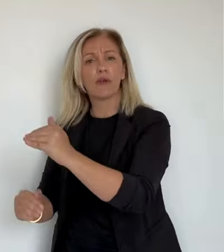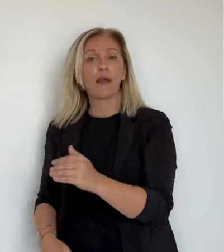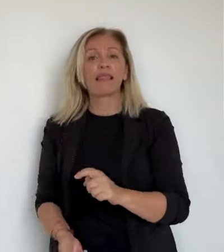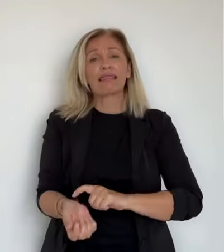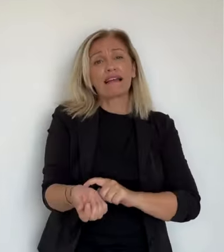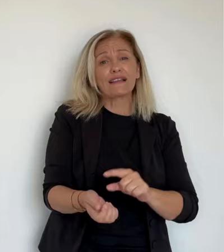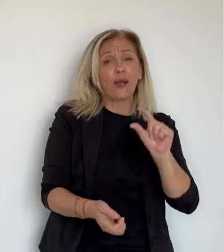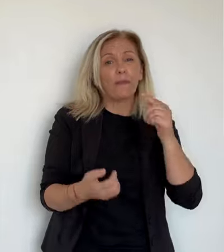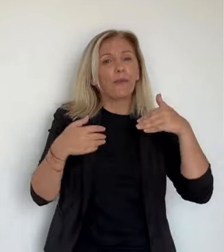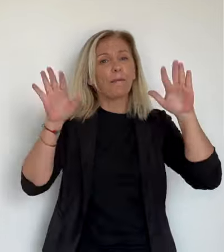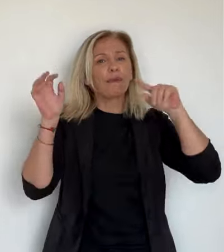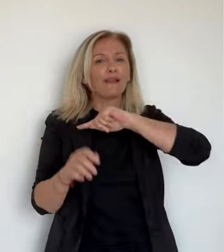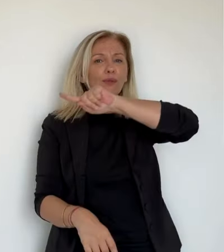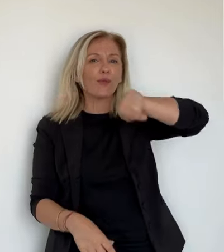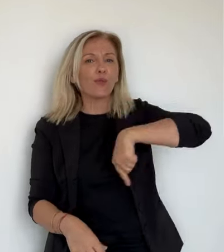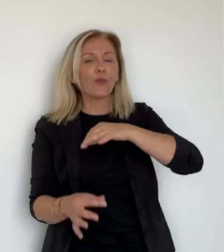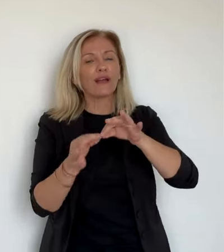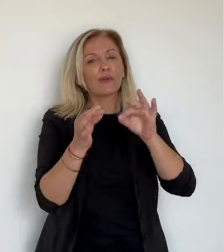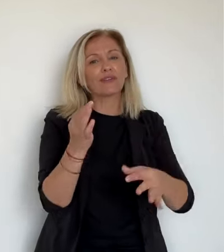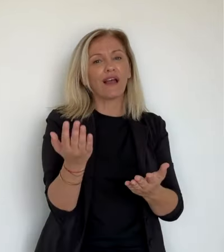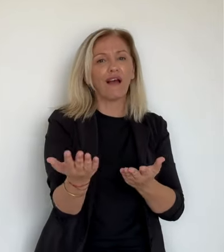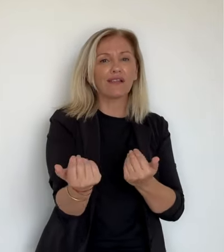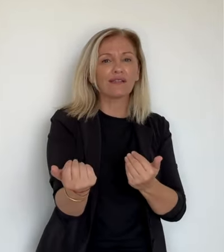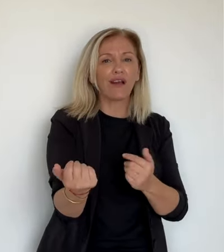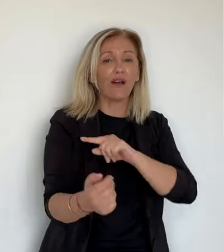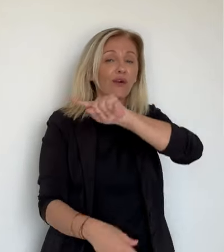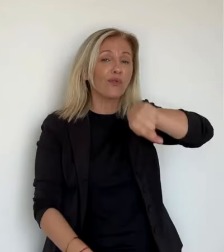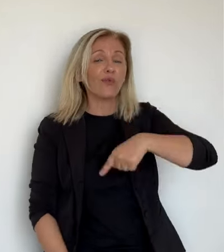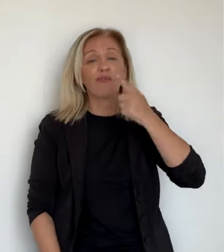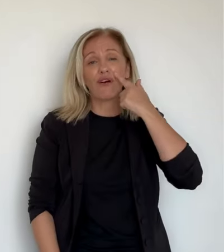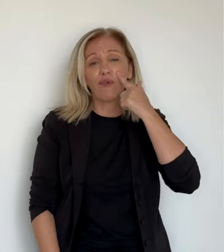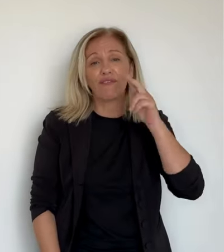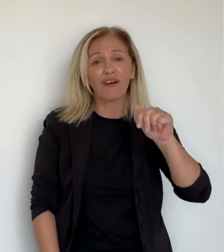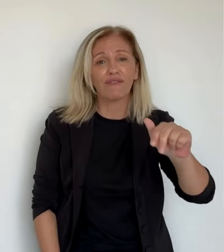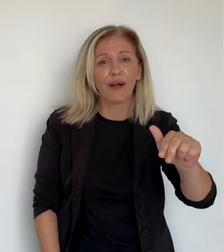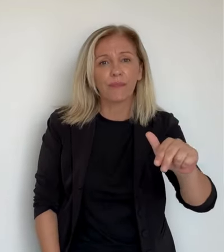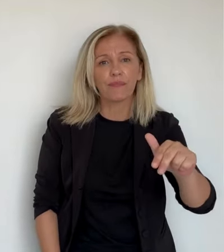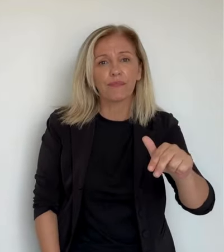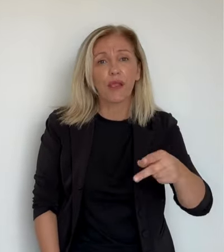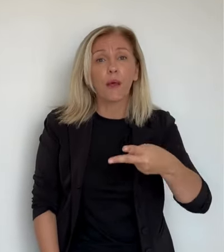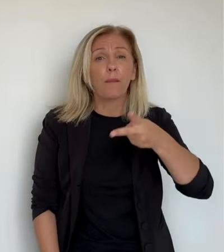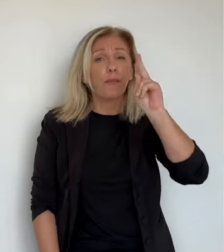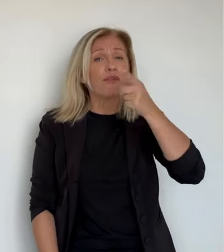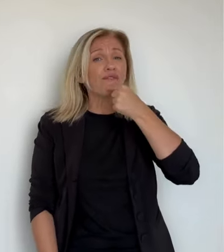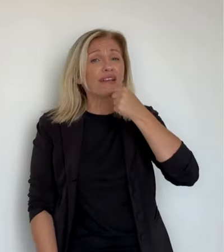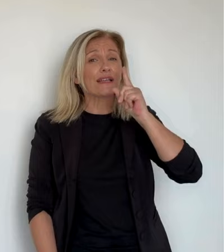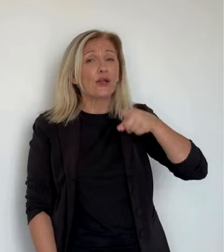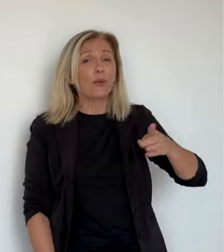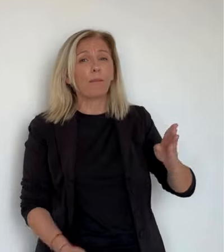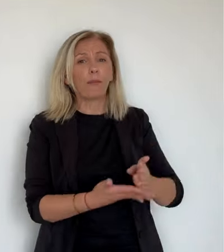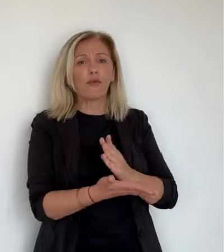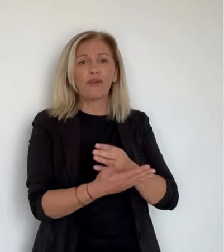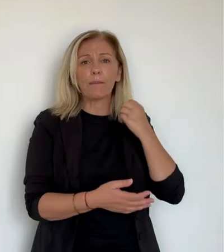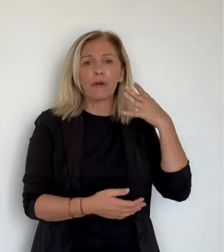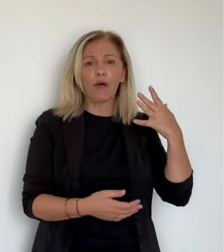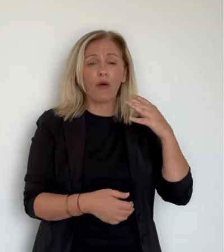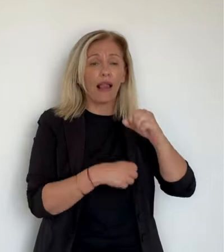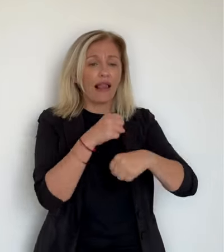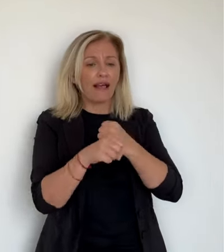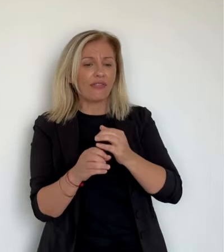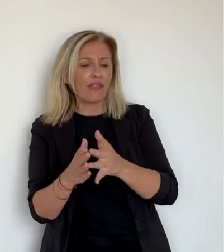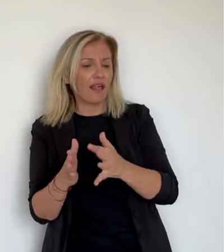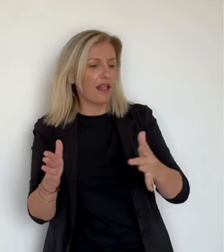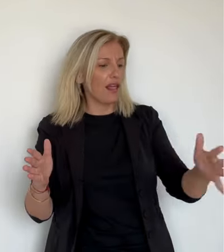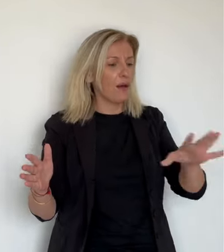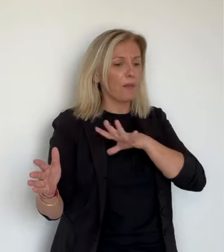verra bien. C'est bien plus facile que c'était pendant le brevet blanc. Nos professeurs, ils nous ont bien aidés. Ils nous ont bien appris pendant toute l'année scolaire, donc